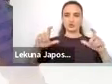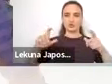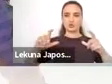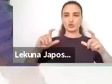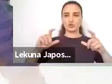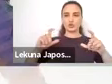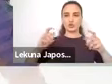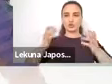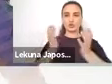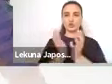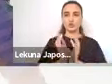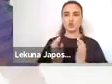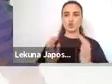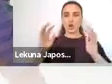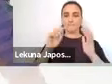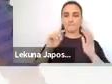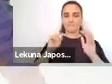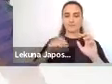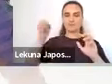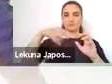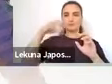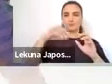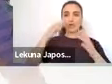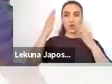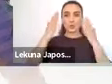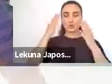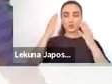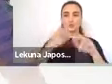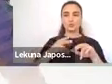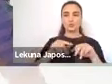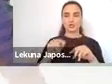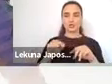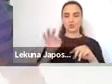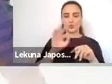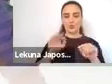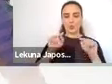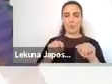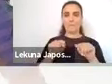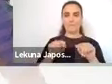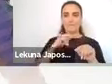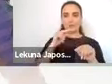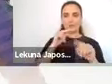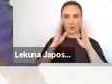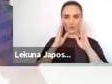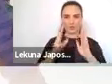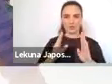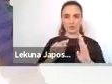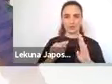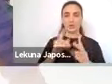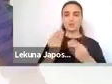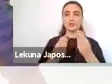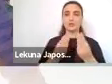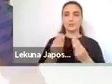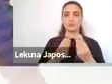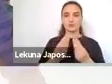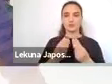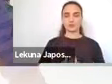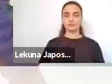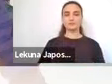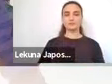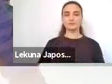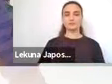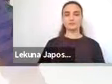ძალიან ერთობოდეს რო ყრიდეს ამ ჯამში რაღაცებს, ანუ ობიექტზე ორიენტირებული, რაღაცა გარკვეულ სათამაშოზეა, ხო,